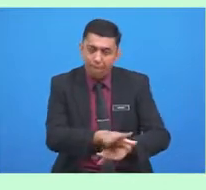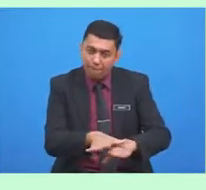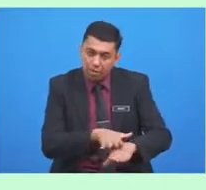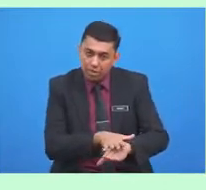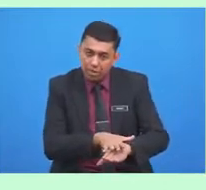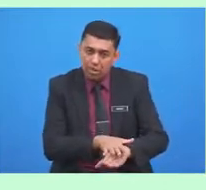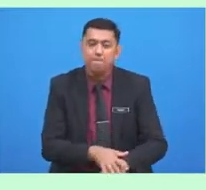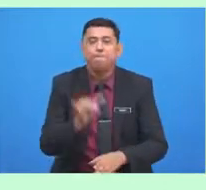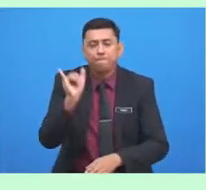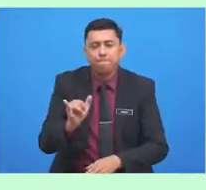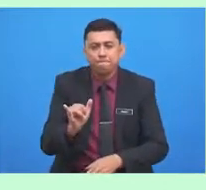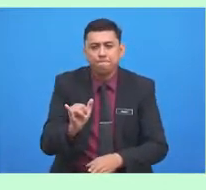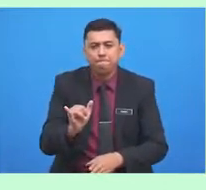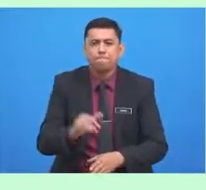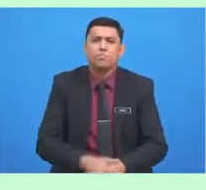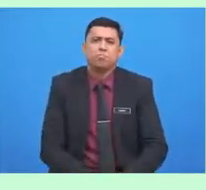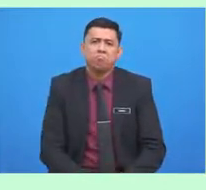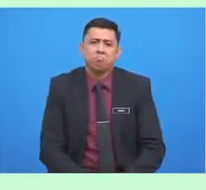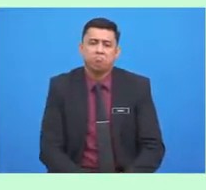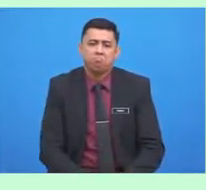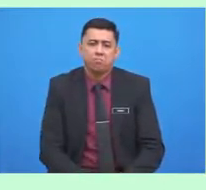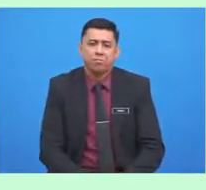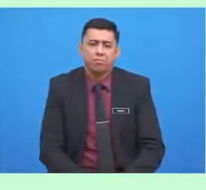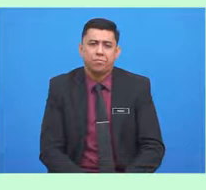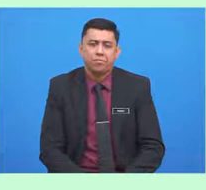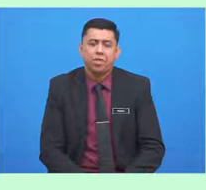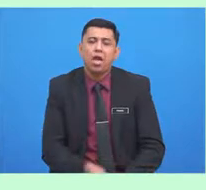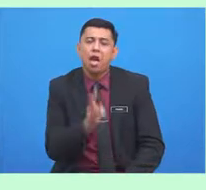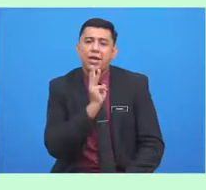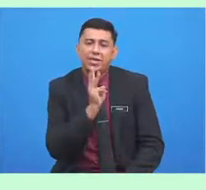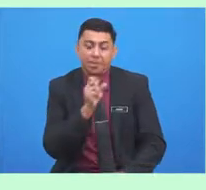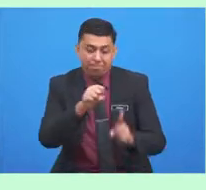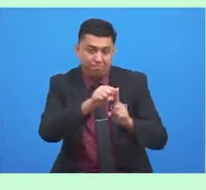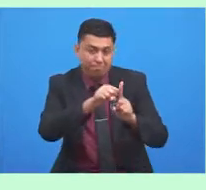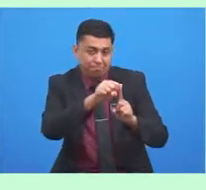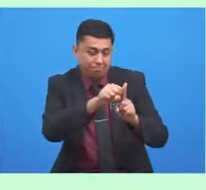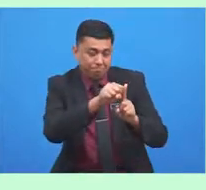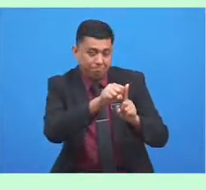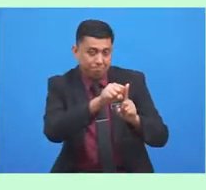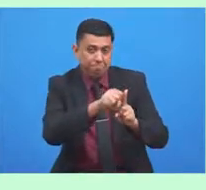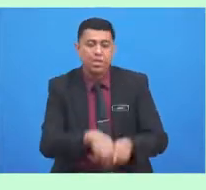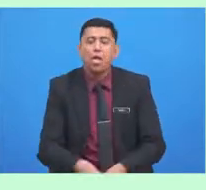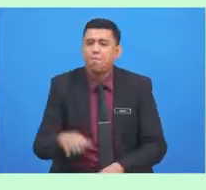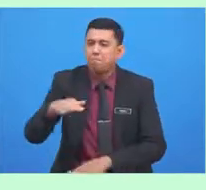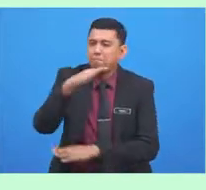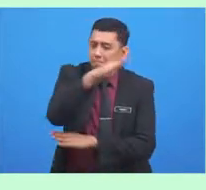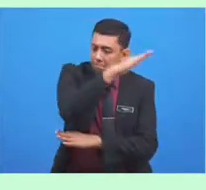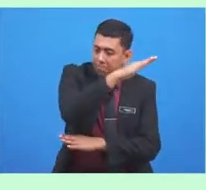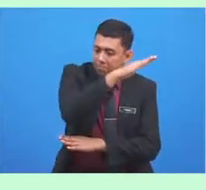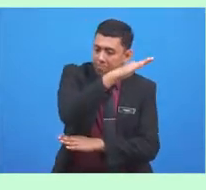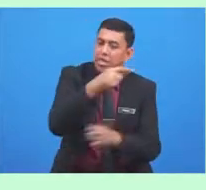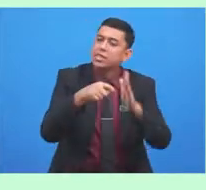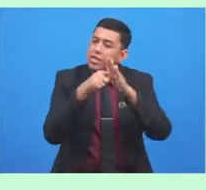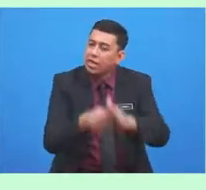proses sejatan. Faktor pertama ialah suhu air, iaitu apabila suhu air meningkat, maka tekanan